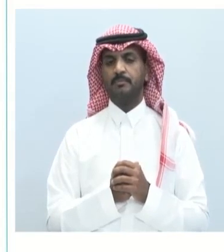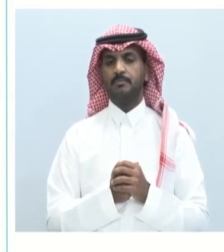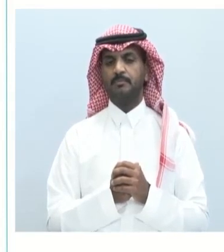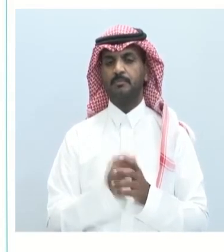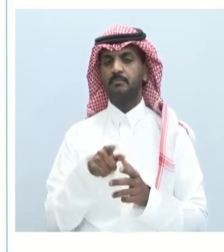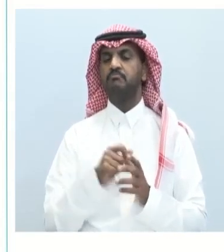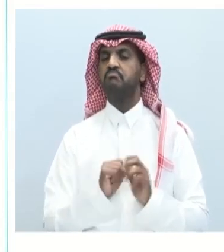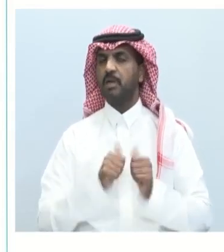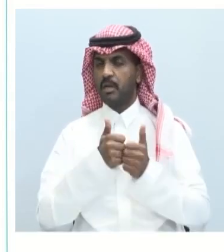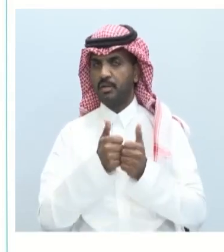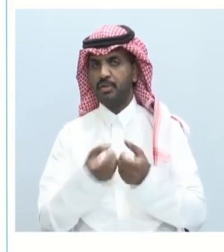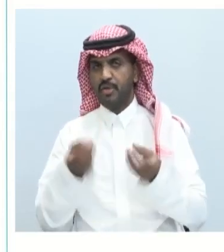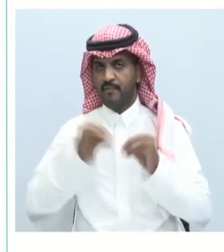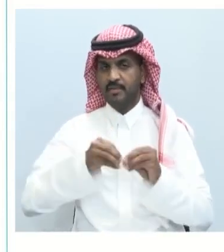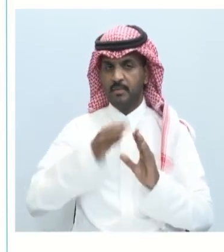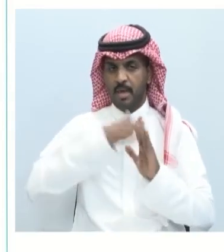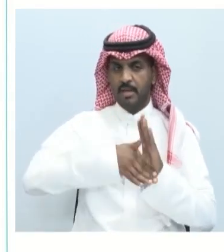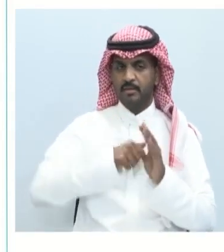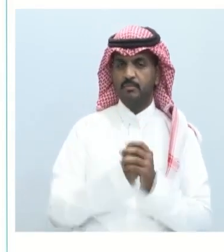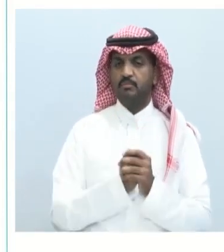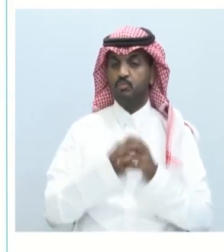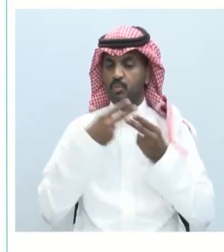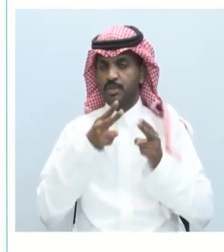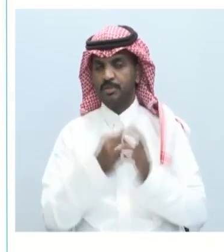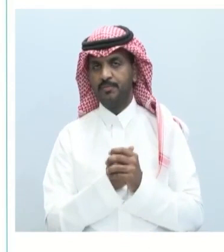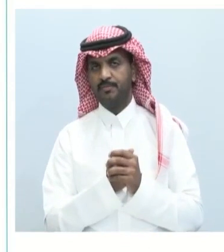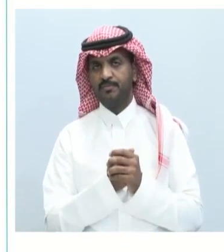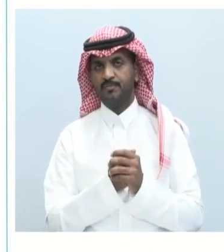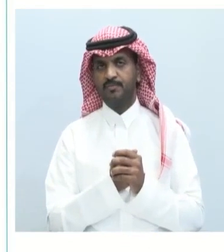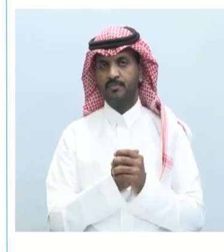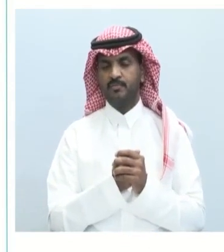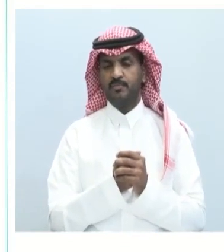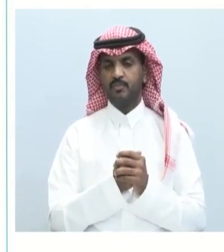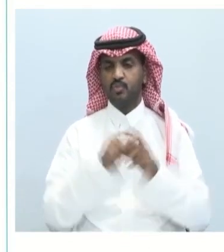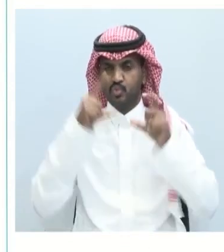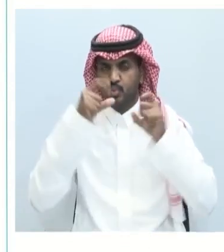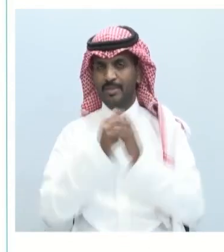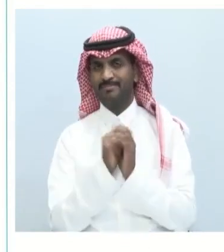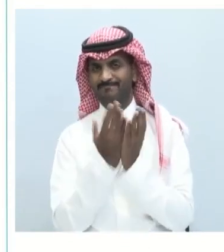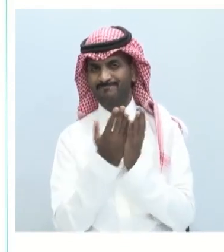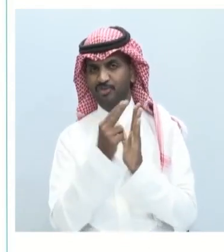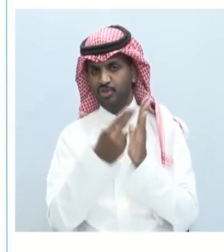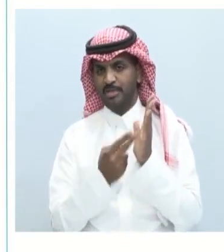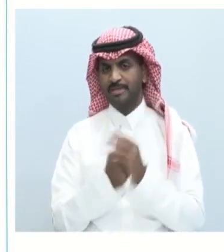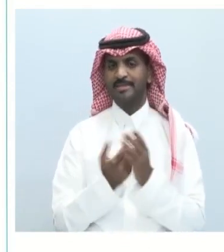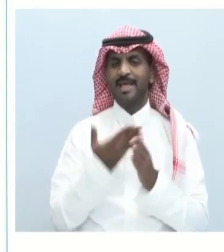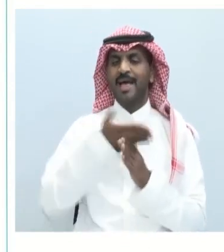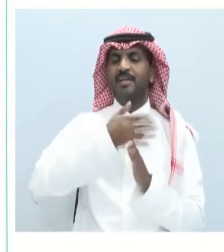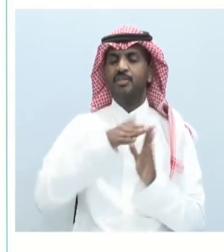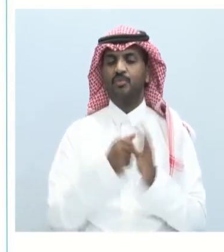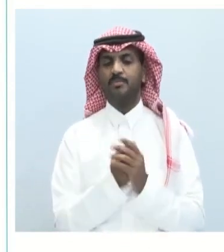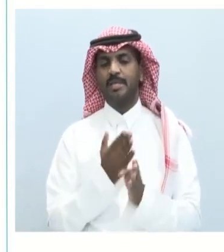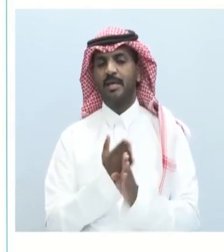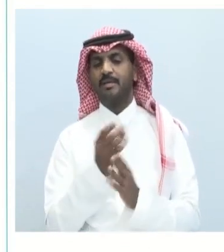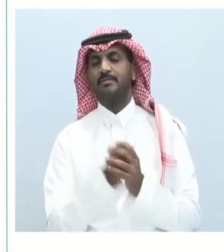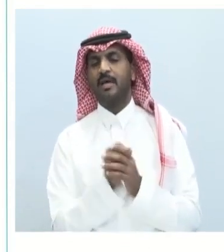البيانات اصبح بامكانك اضافه البيانات مباشره عن في صوره سجلات داخل الجدول من خلال